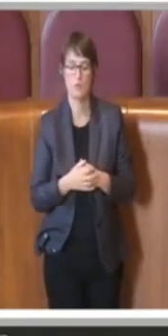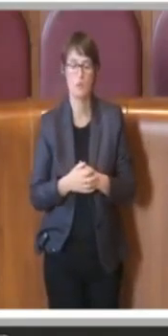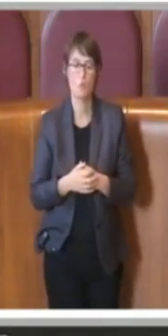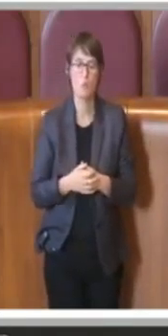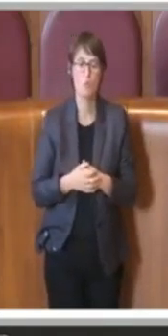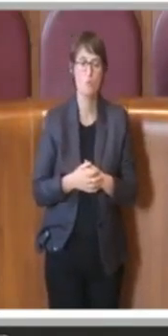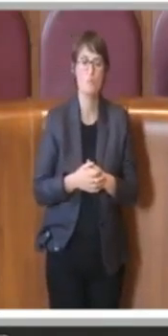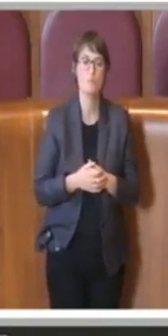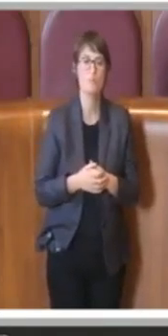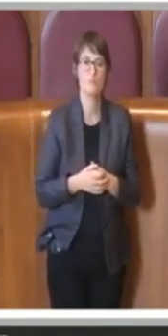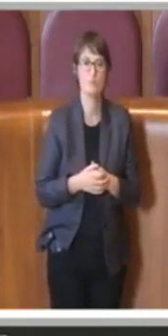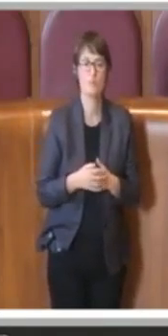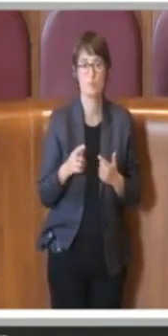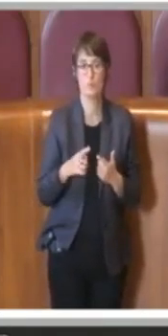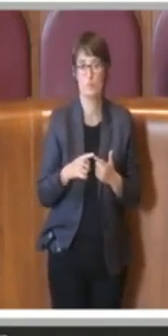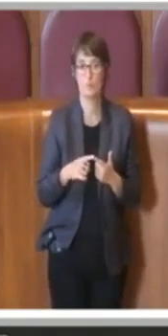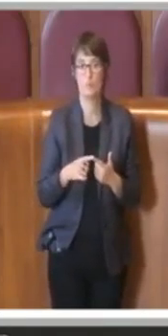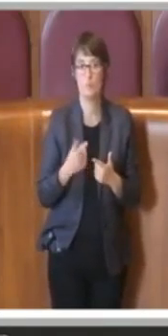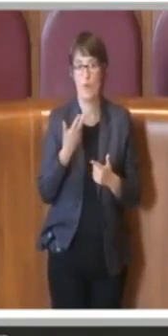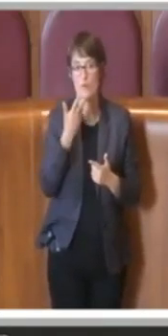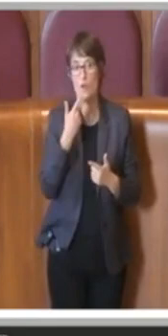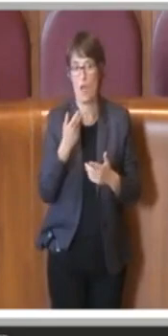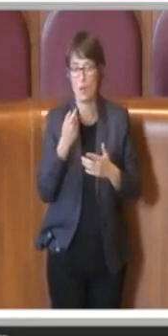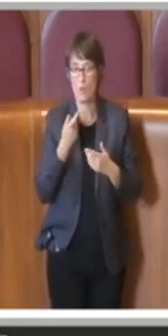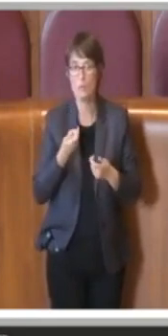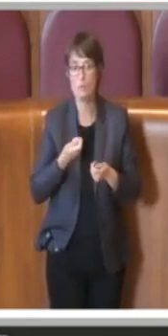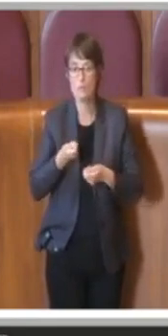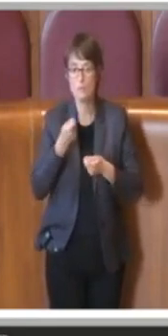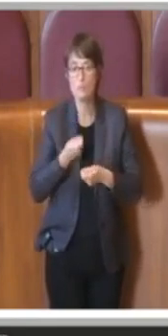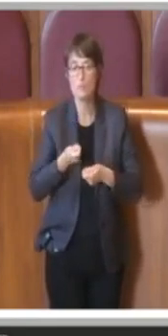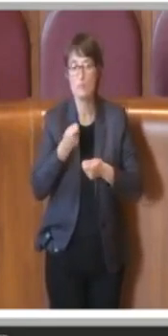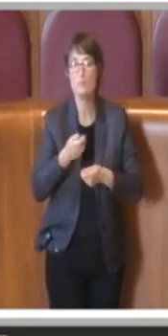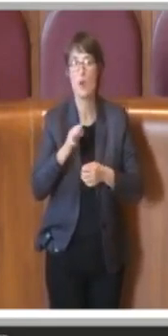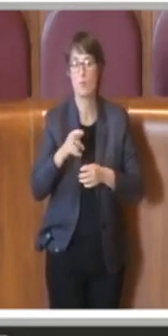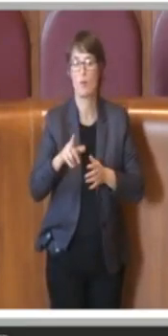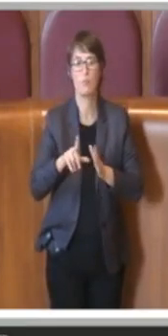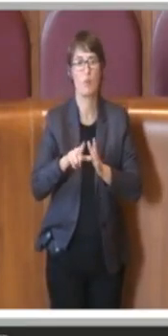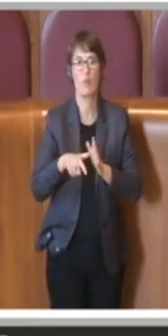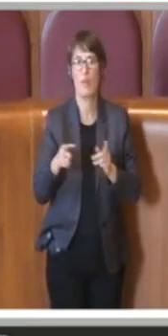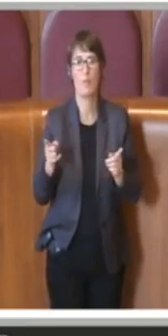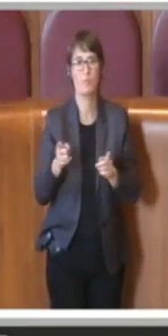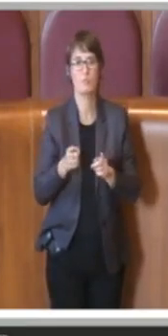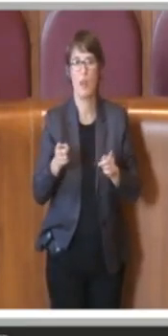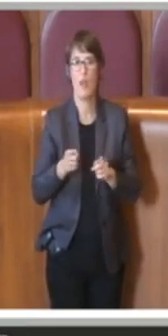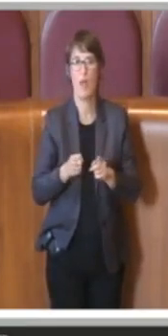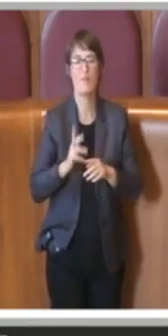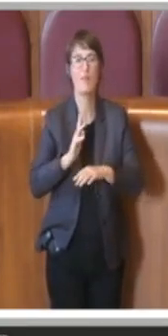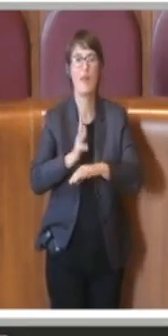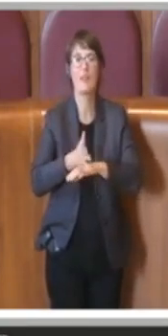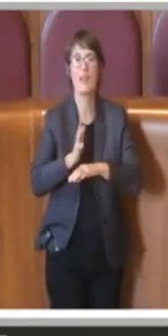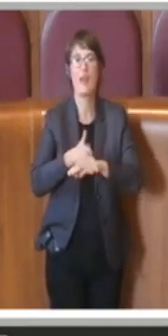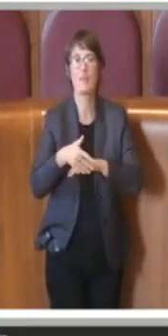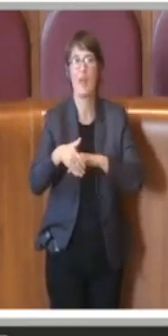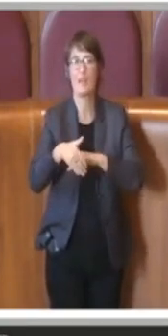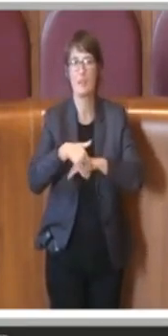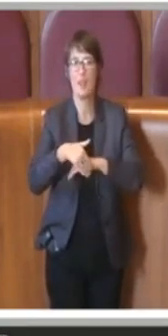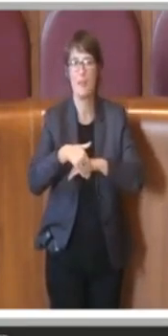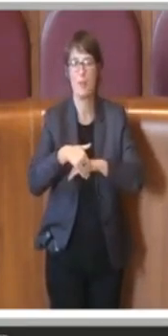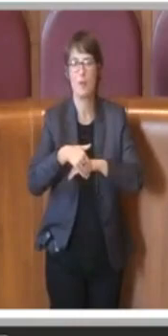interventi temporanei previsti nei tempi più rapidi possibili e parallelamente a mantenerli